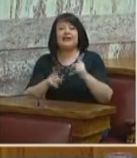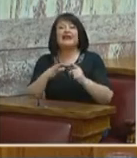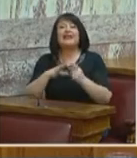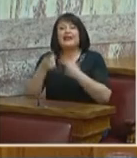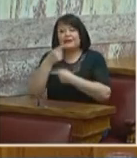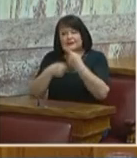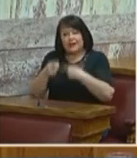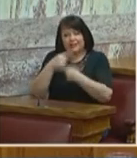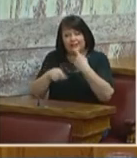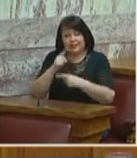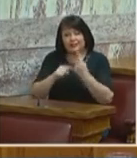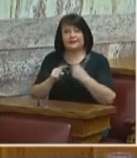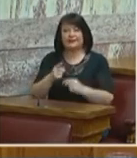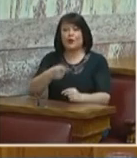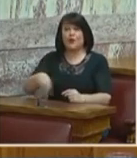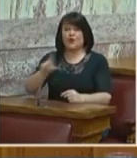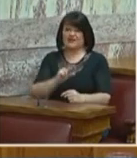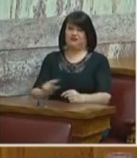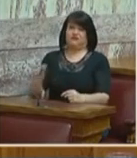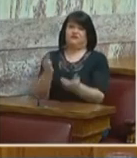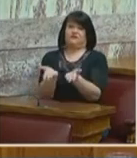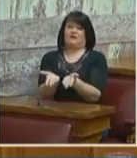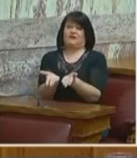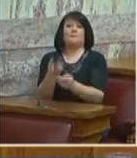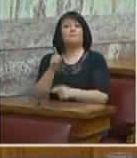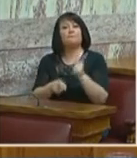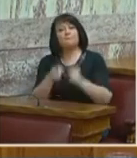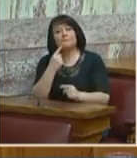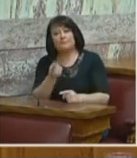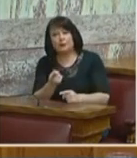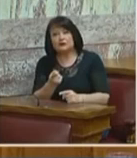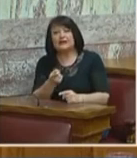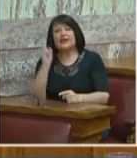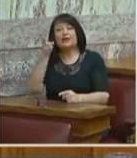περιβόητο όλοι το ίδιο είναι και άλλοι να δικαιολογήσουν τις ενοχές τους.